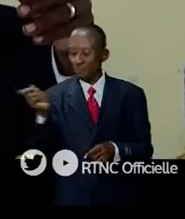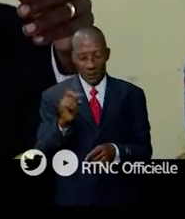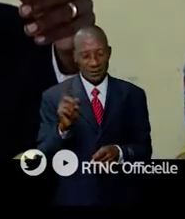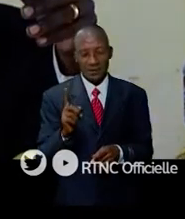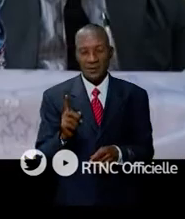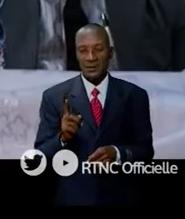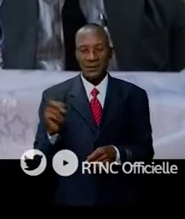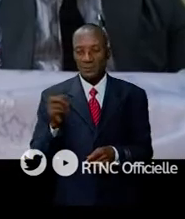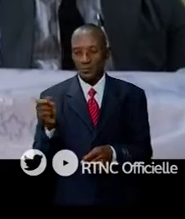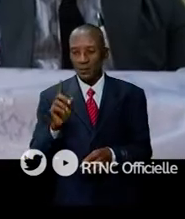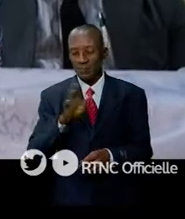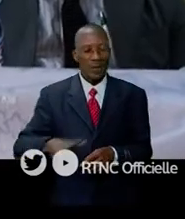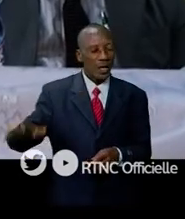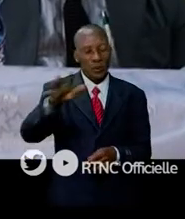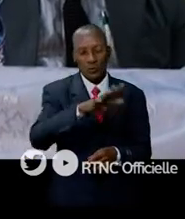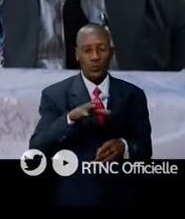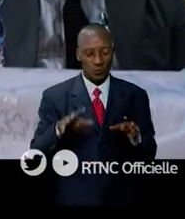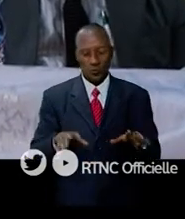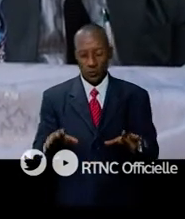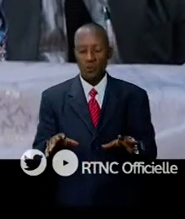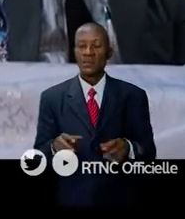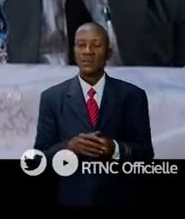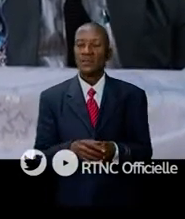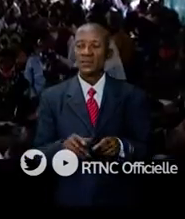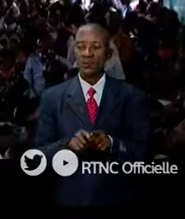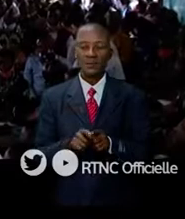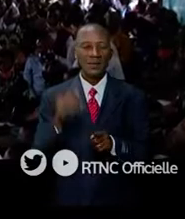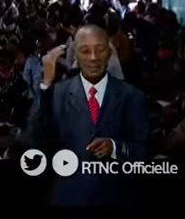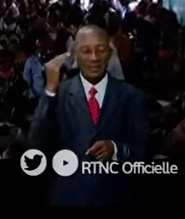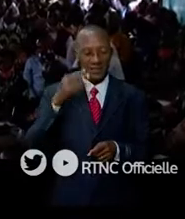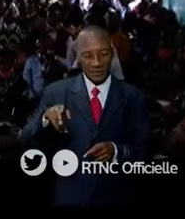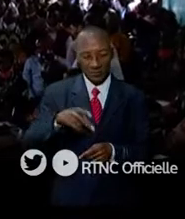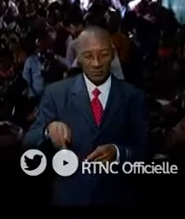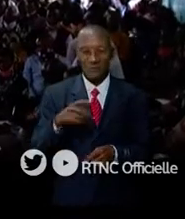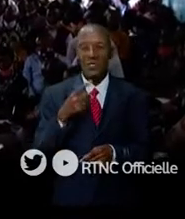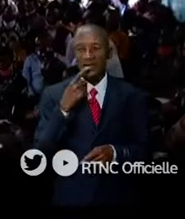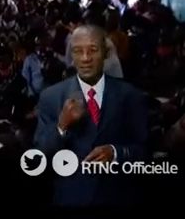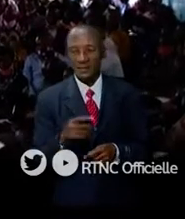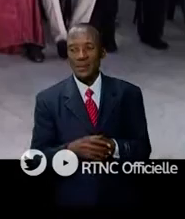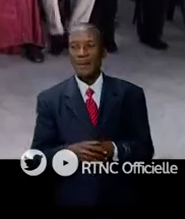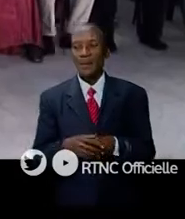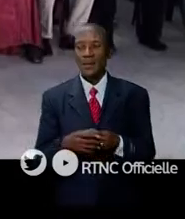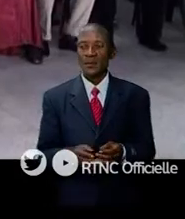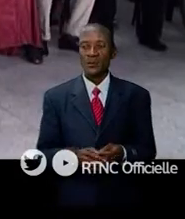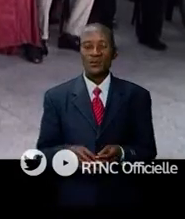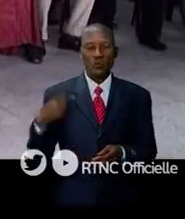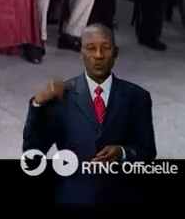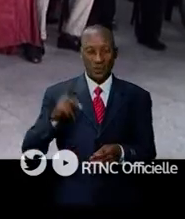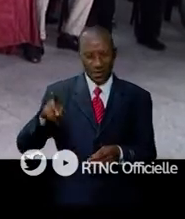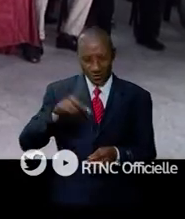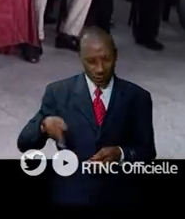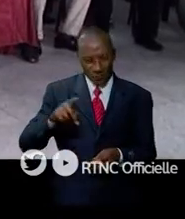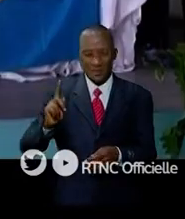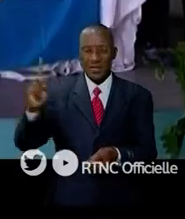scolaires sur toute l'étendue de la République, a martelé Charles Mbuta Mutu. Les gouverneurs de province et responsables de l'éducation sont